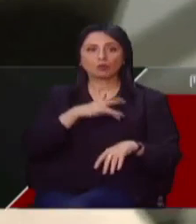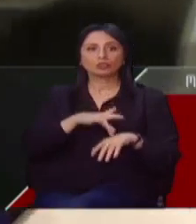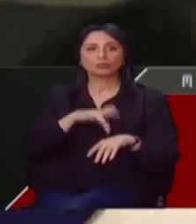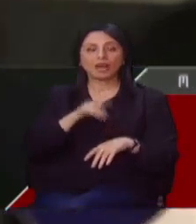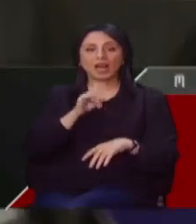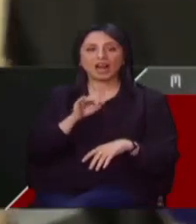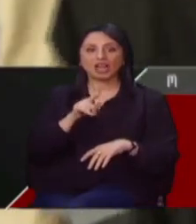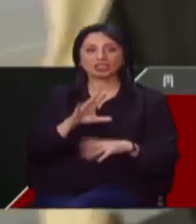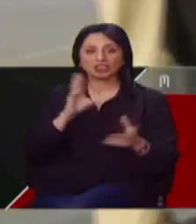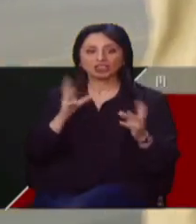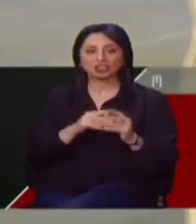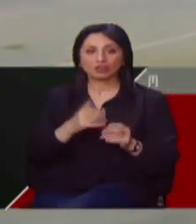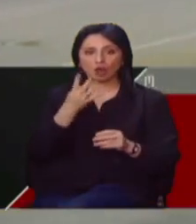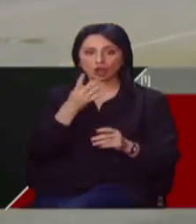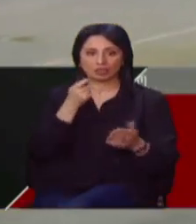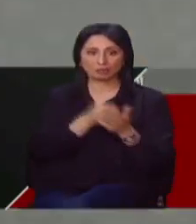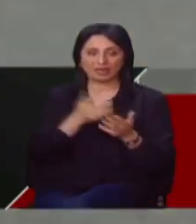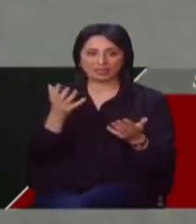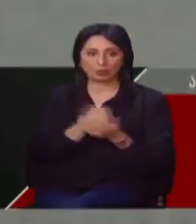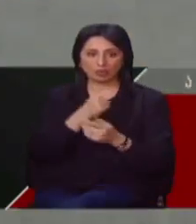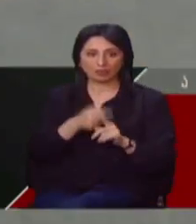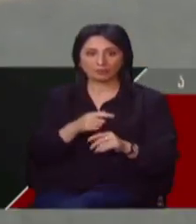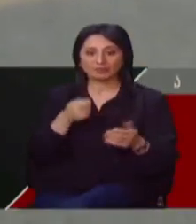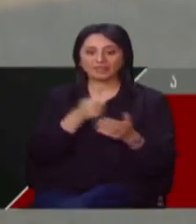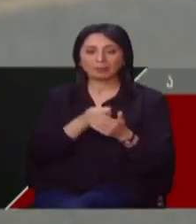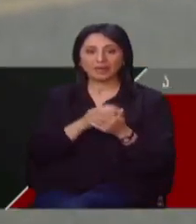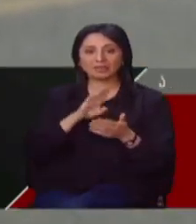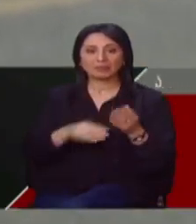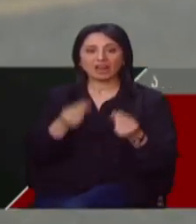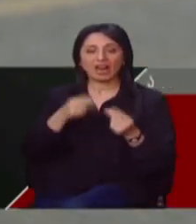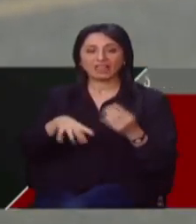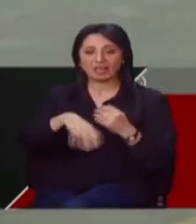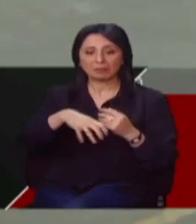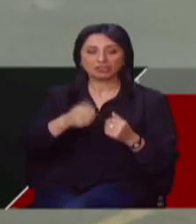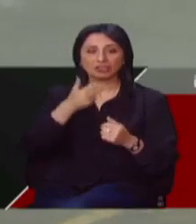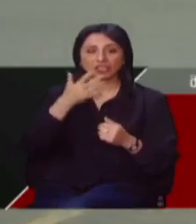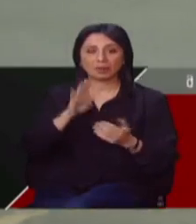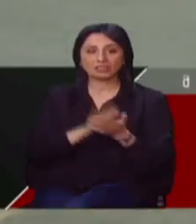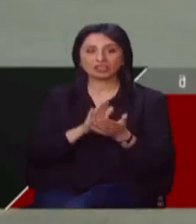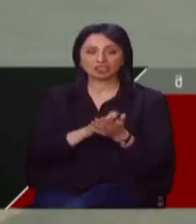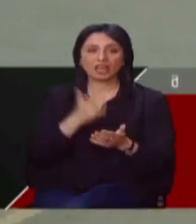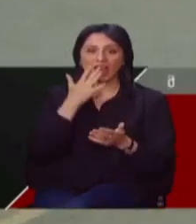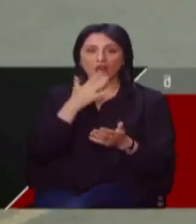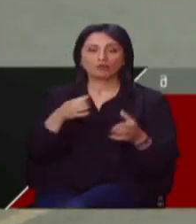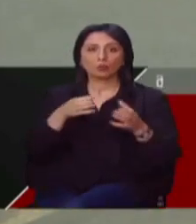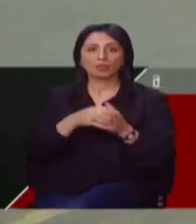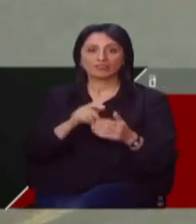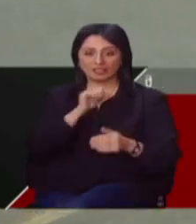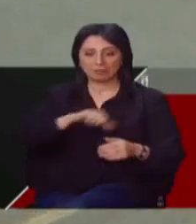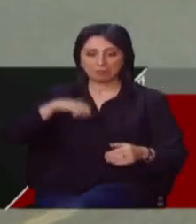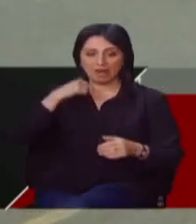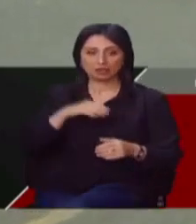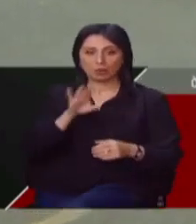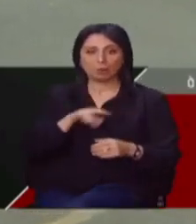შვილმა ჯამში 4 ბილეთი მოიგეს. ბილეთების გარდა გათამაშდა კიდევ რამდენიმე ჯილდო მათ შორის ეროვნული ნაკრების მაისურები.